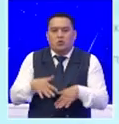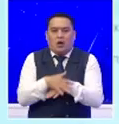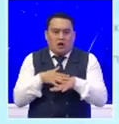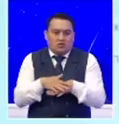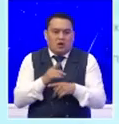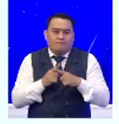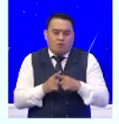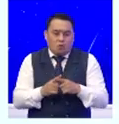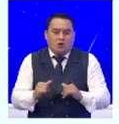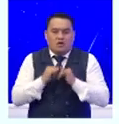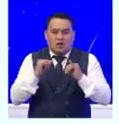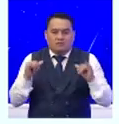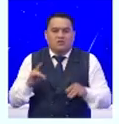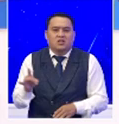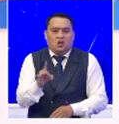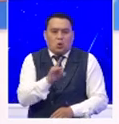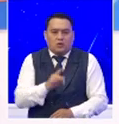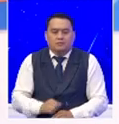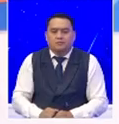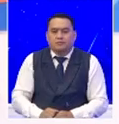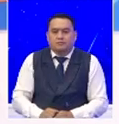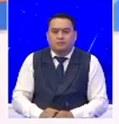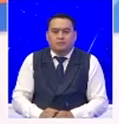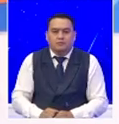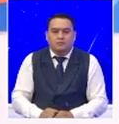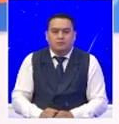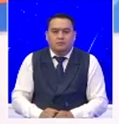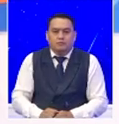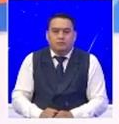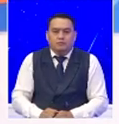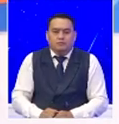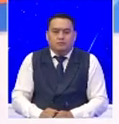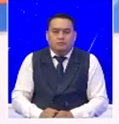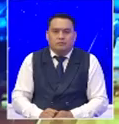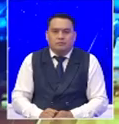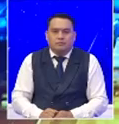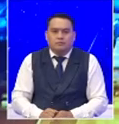дальнейший положительный импульс развитию региона. Евгения Присяжная, Нурбек Журенбаев, телеканал ЖТСУ.